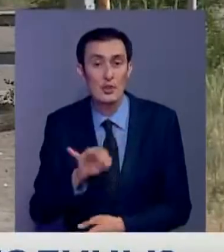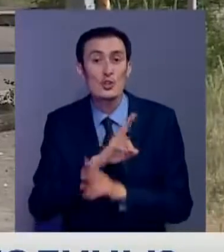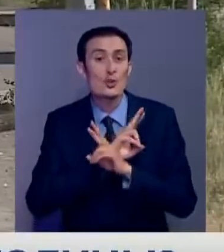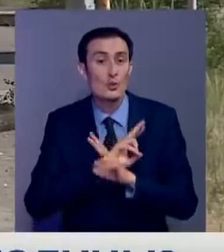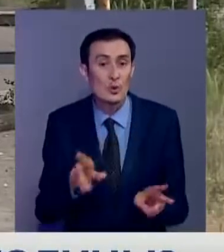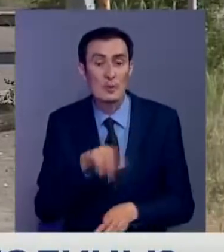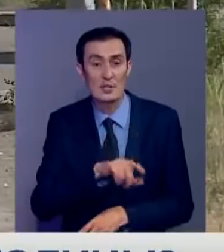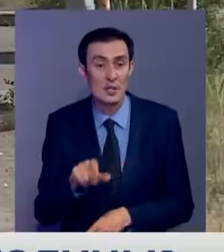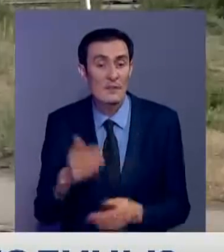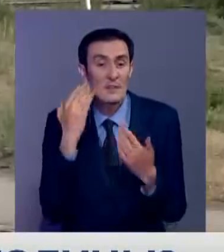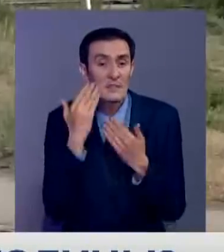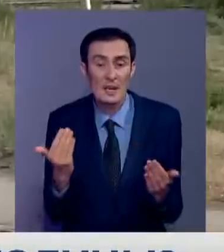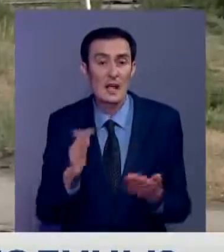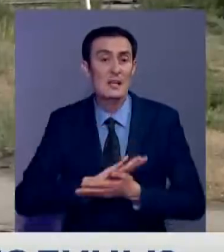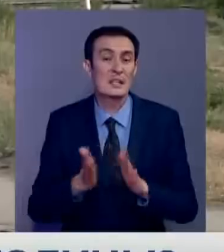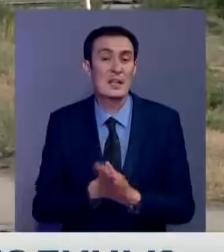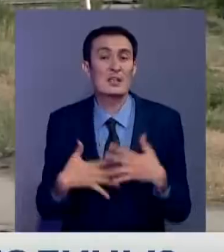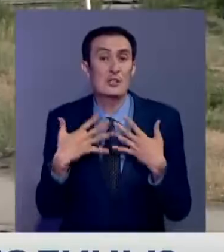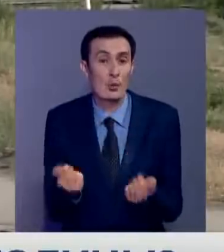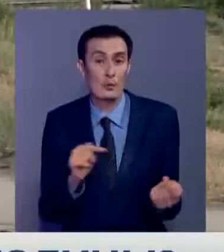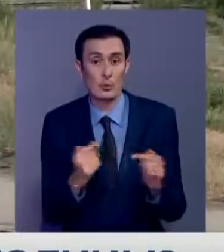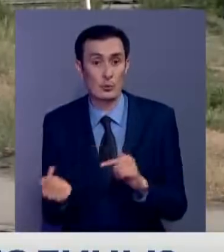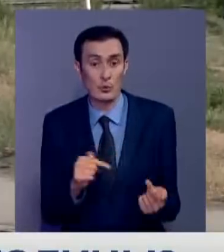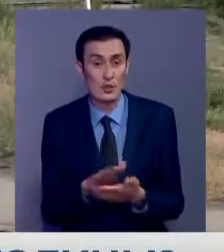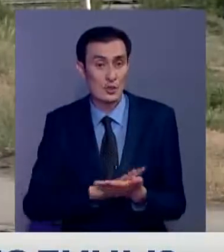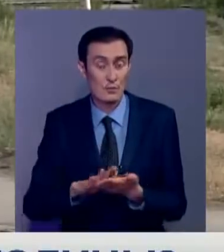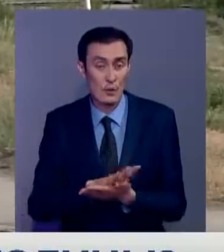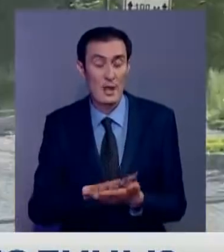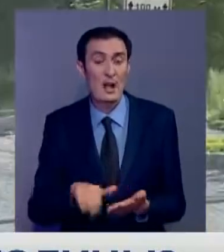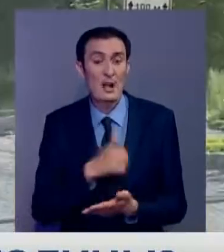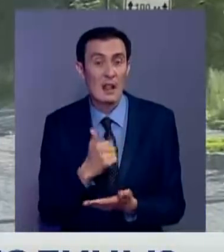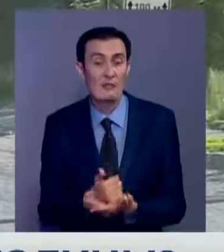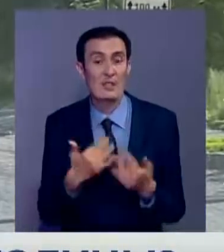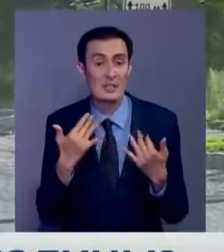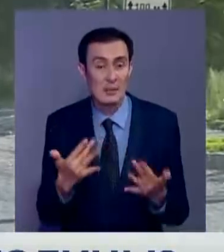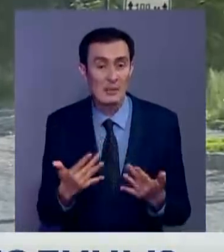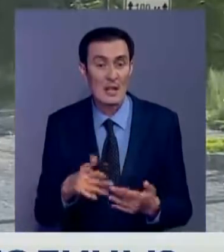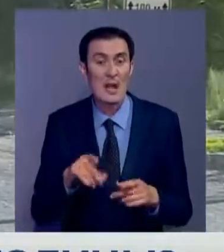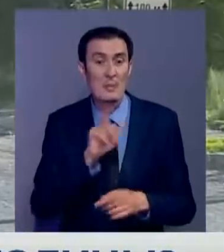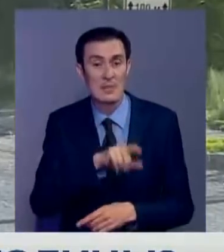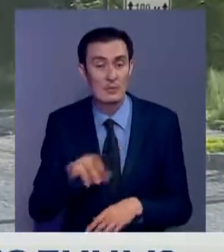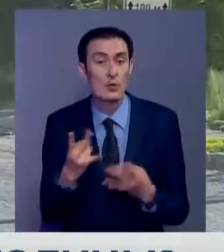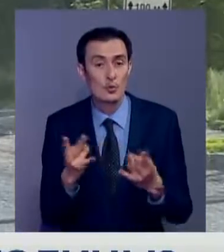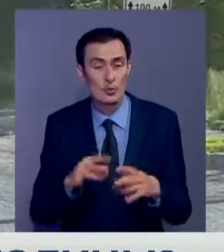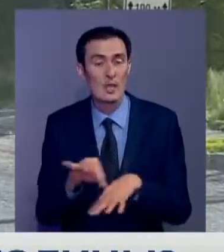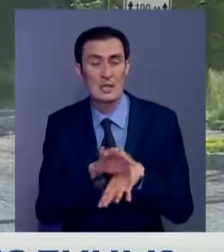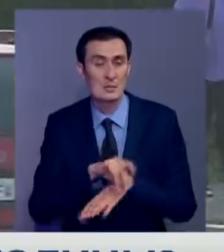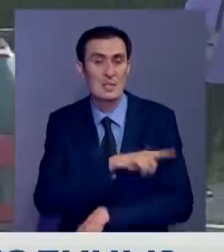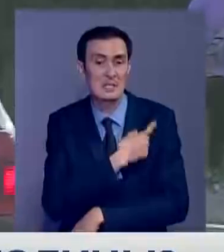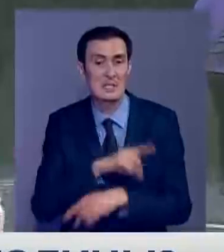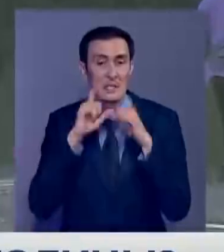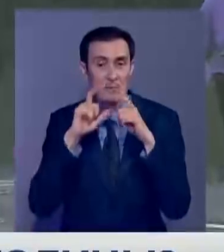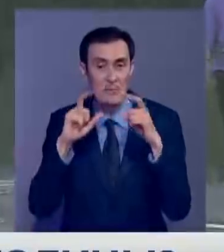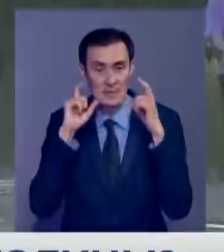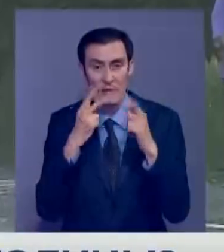никто из пассажиров не знает о состоянии здоровья друг друга ничего. Главное требование для пассажиров – ношение медицинских масок